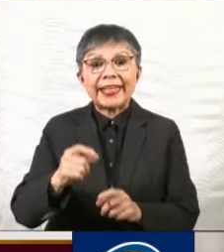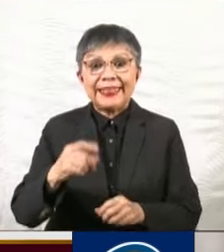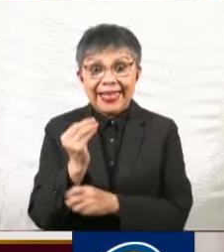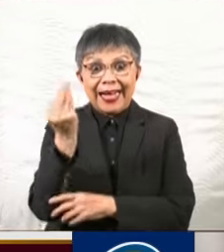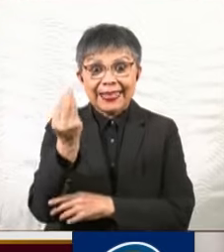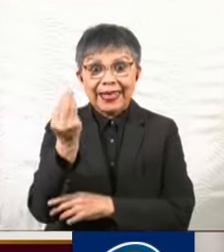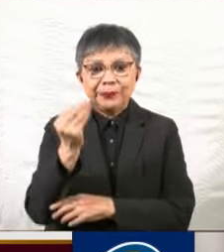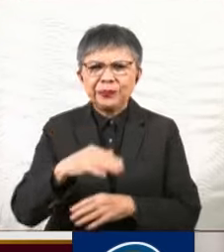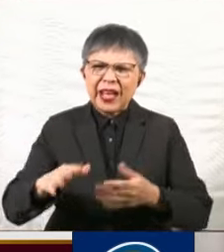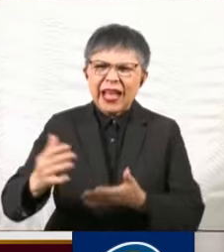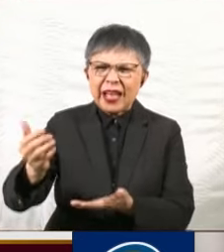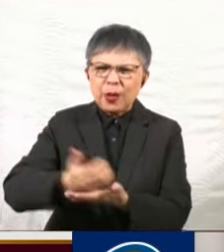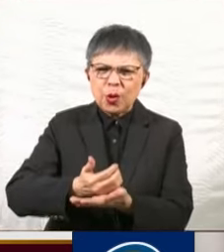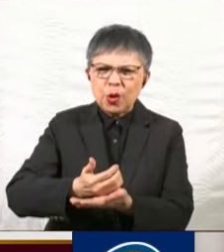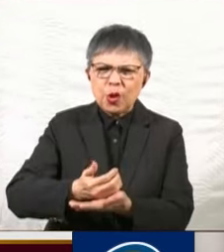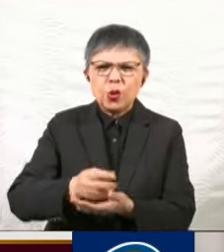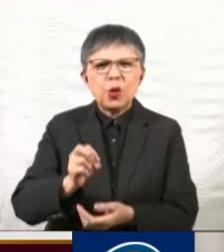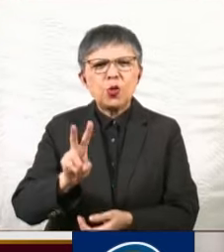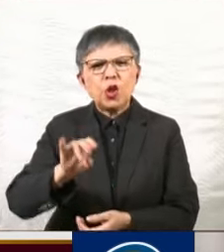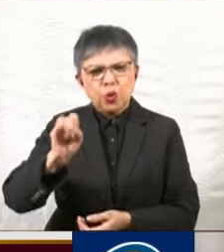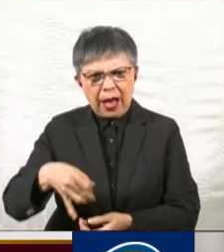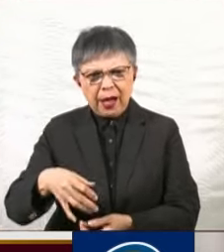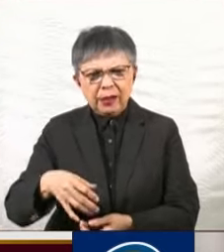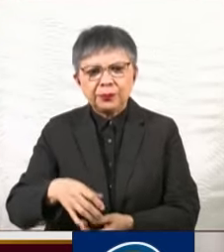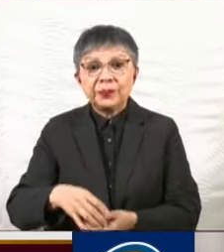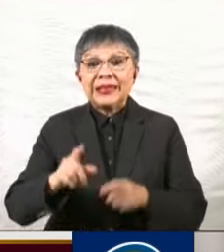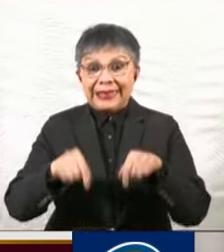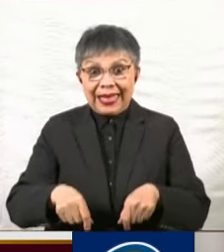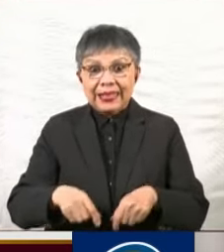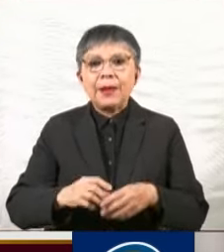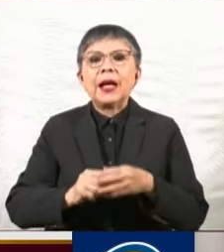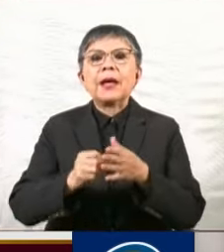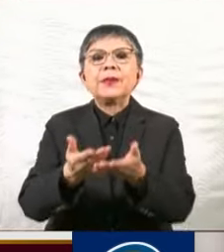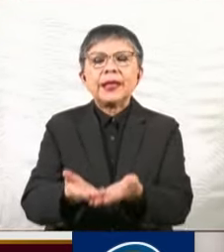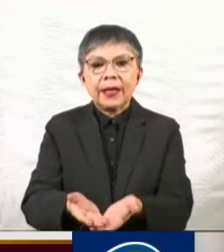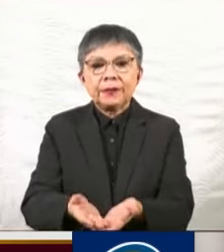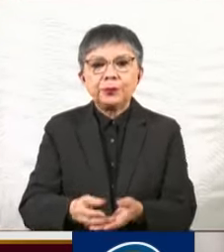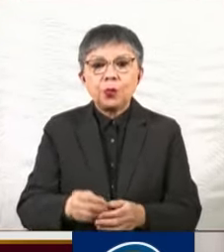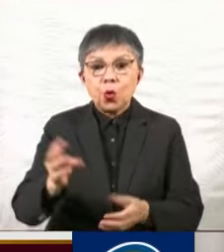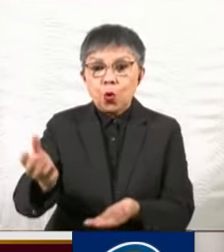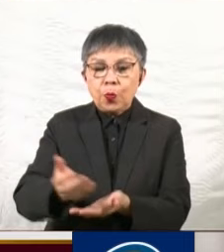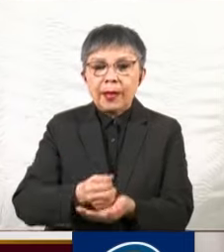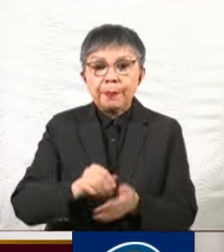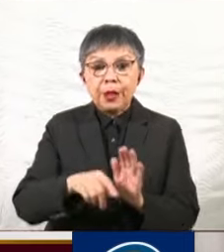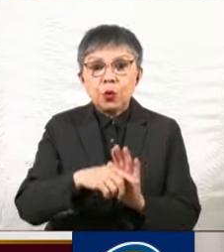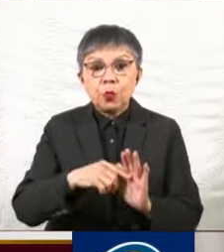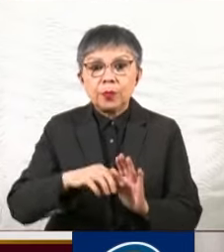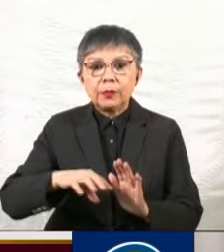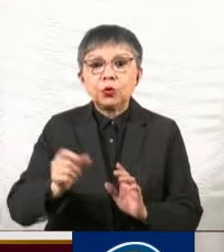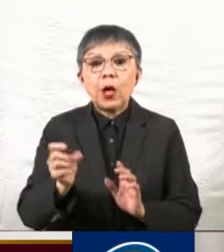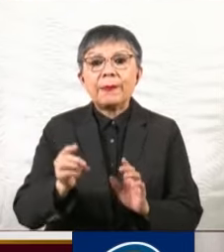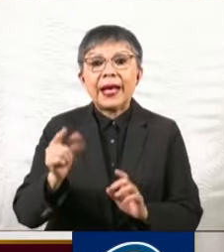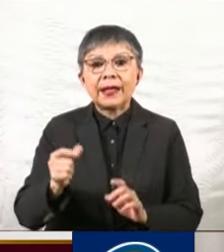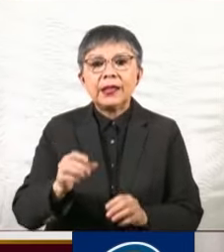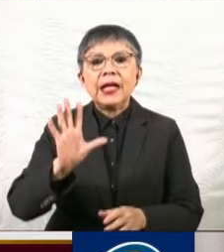ini yang rata-rata mereka menerima hanya Rp2 juta maka kami akan berikan upah minimum regional yaitu